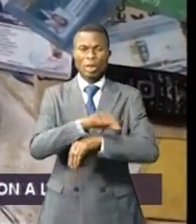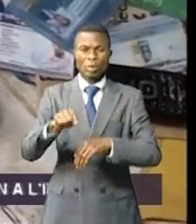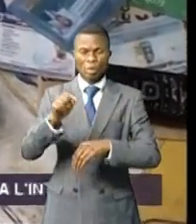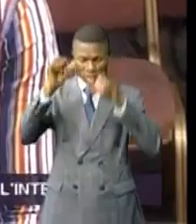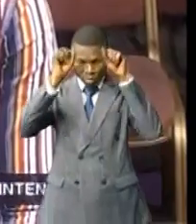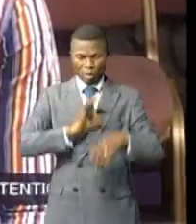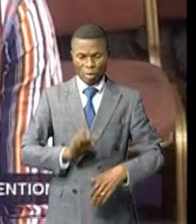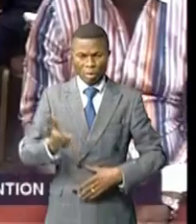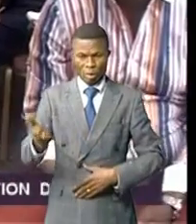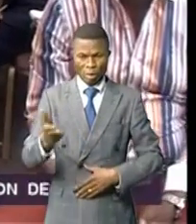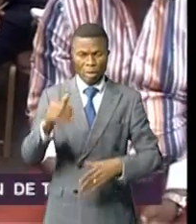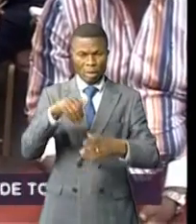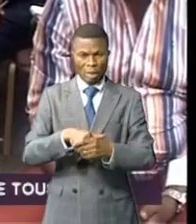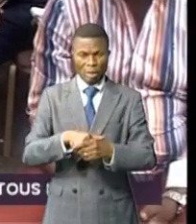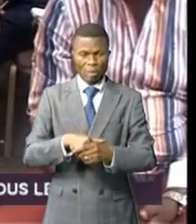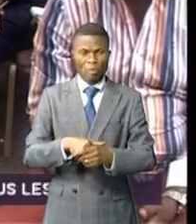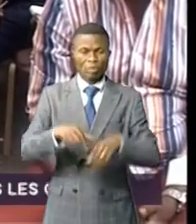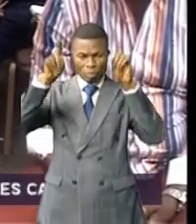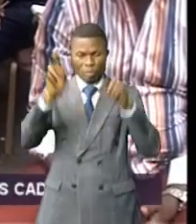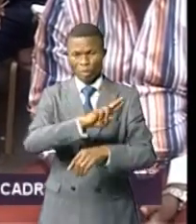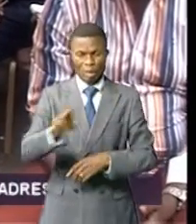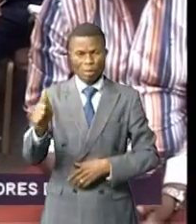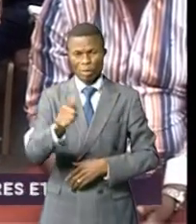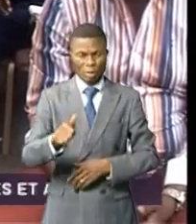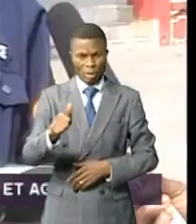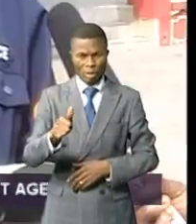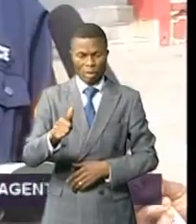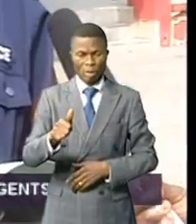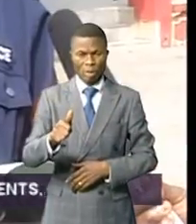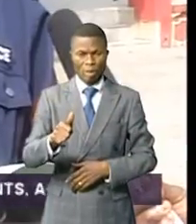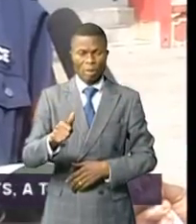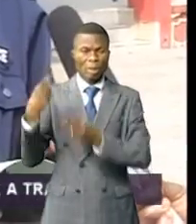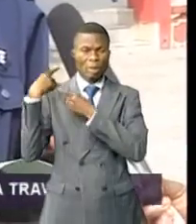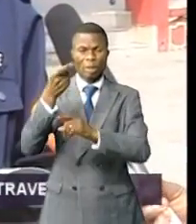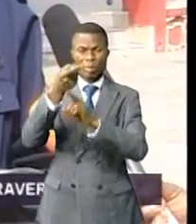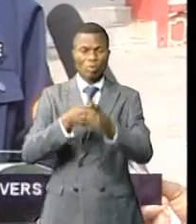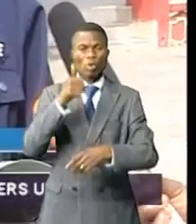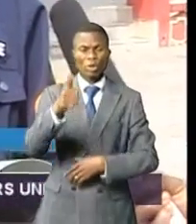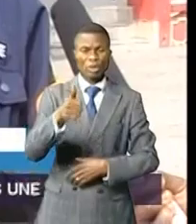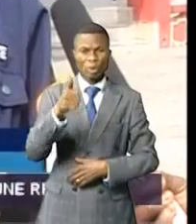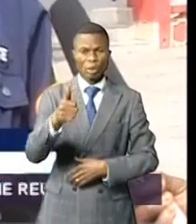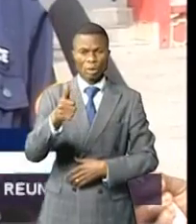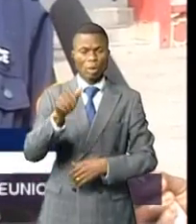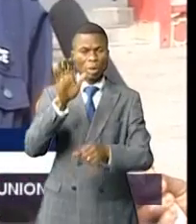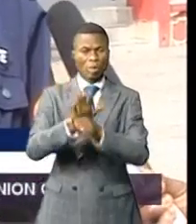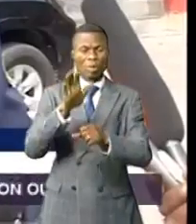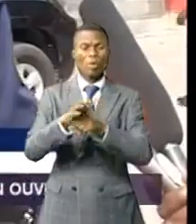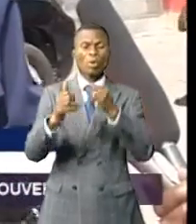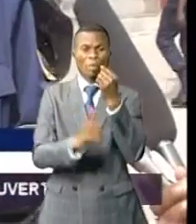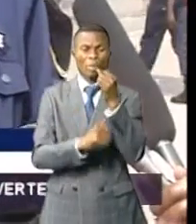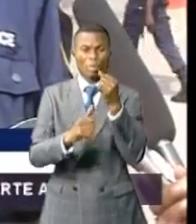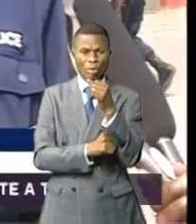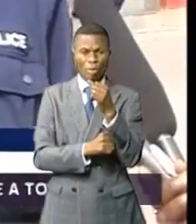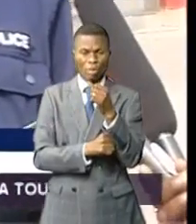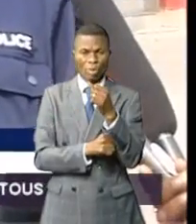de l'État. Au cours de cette année 2021, et c'est depuis le mois de janvier que plusieurs personnes se